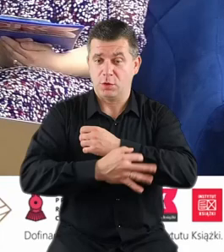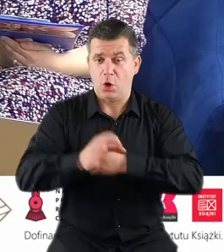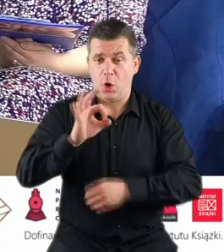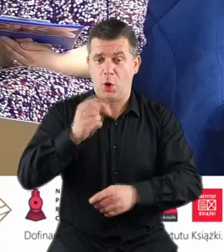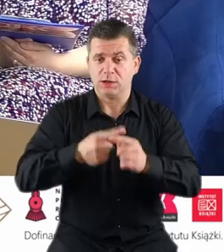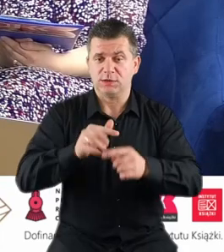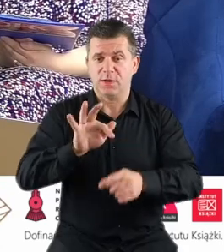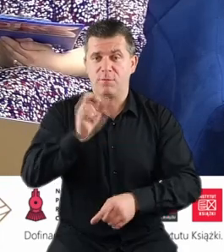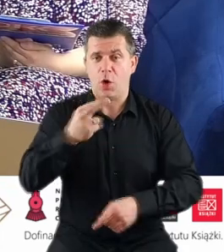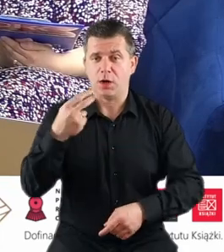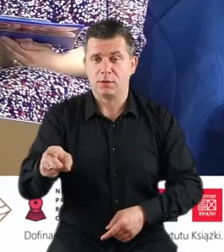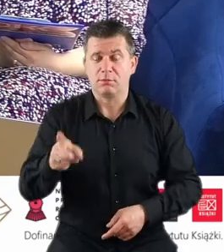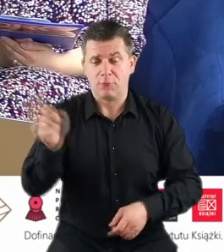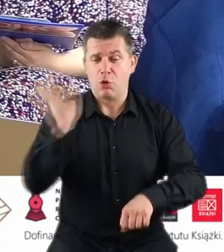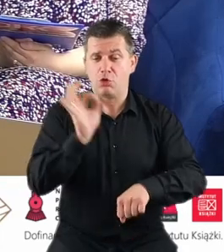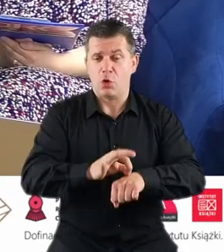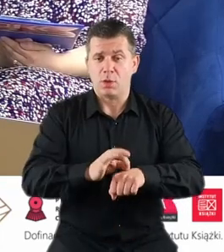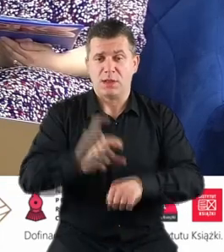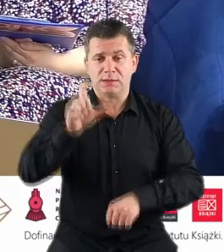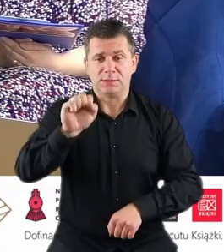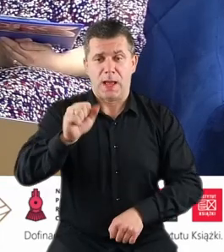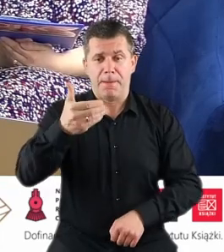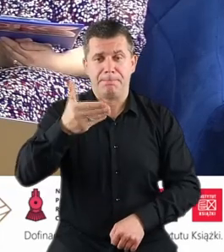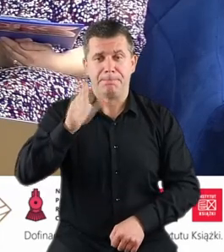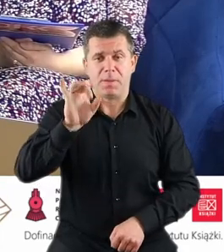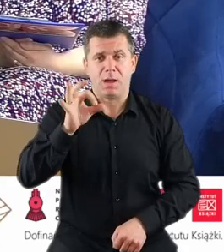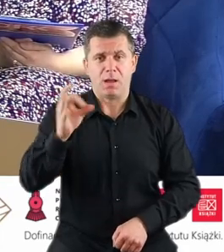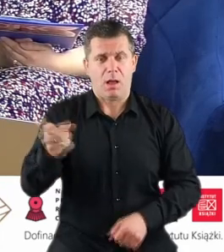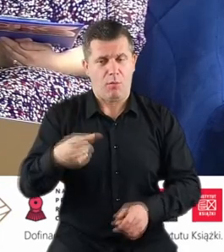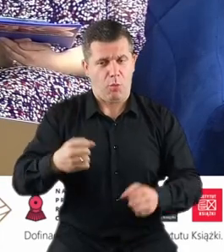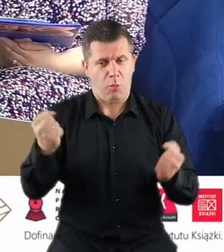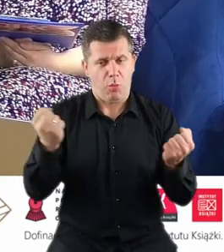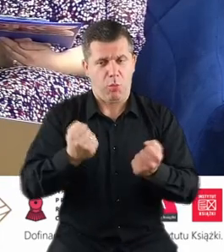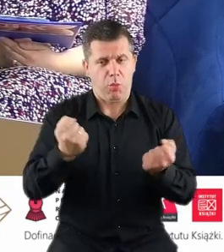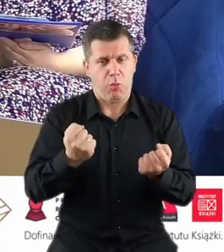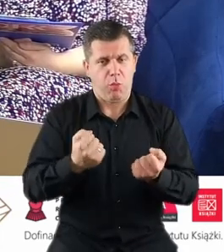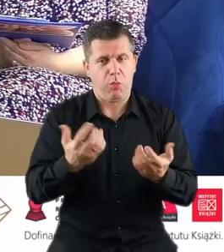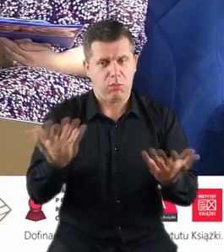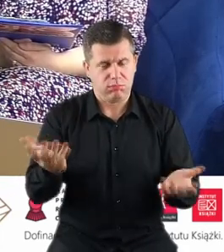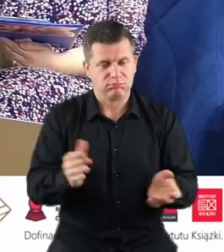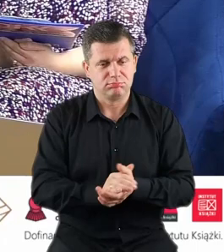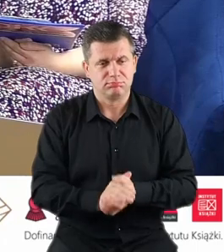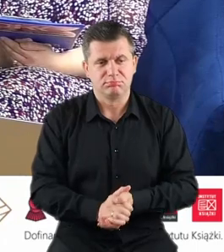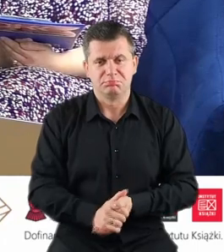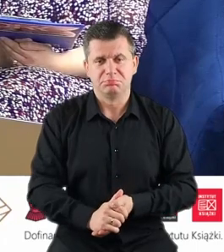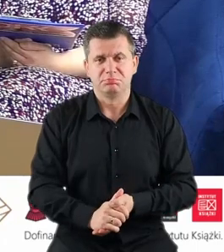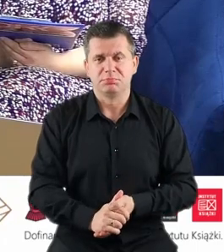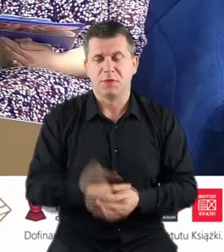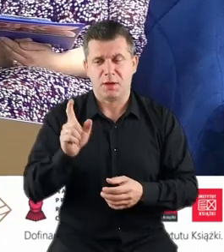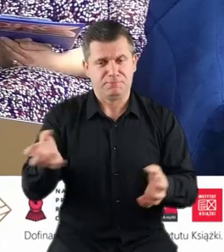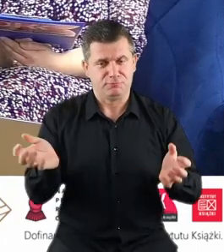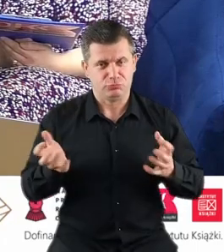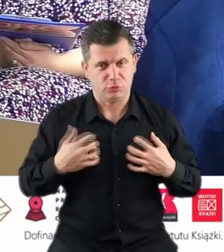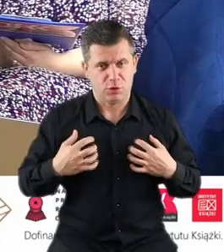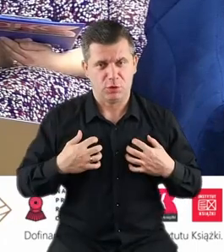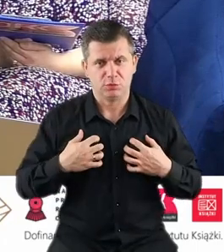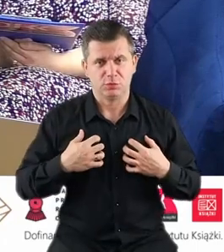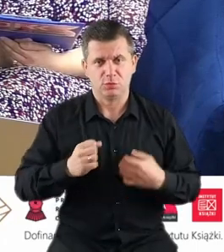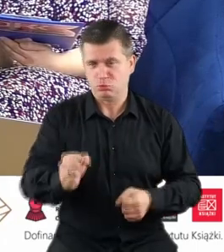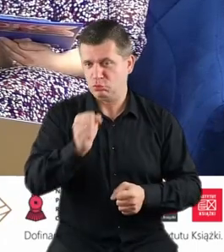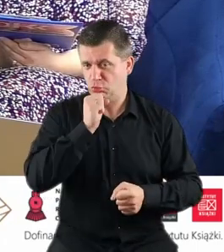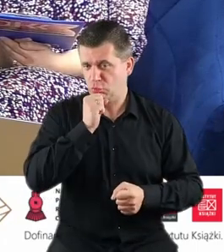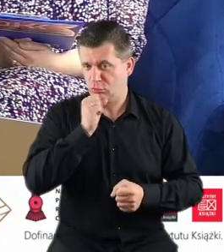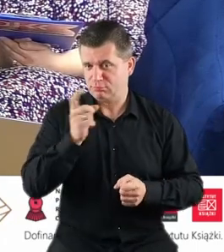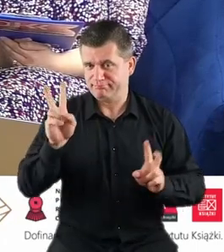i doktorat na Cambridge to jest bardzo onieśmielające chyba dla większości. Przeżył pan, jak sądzę,